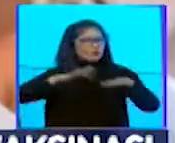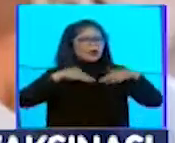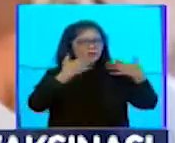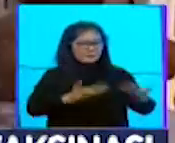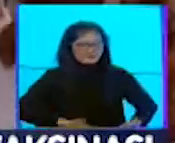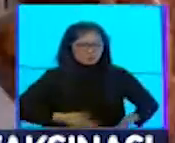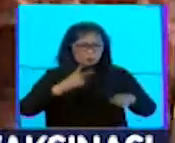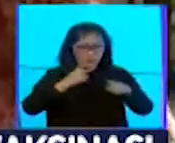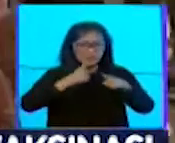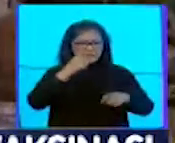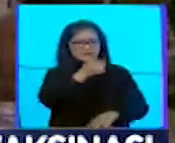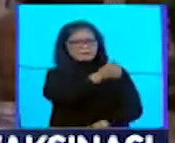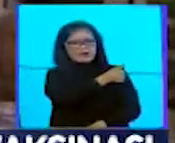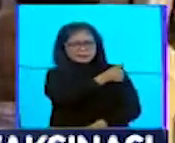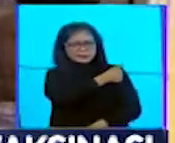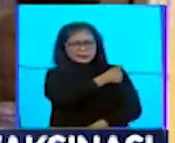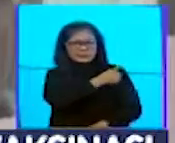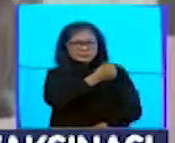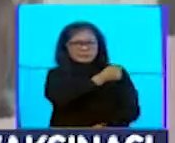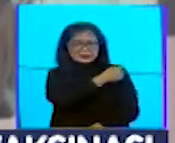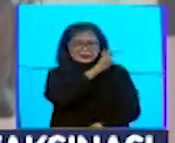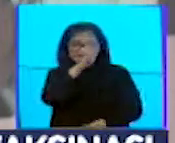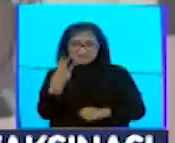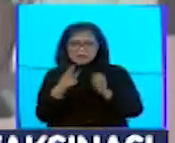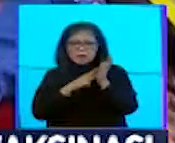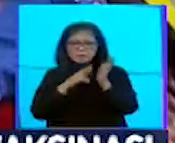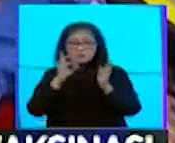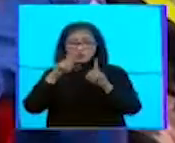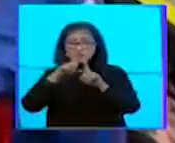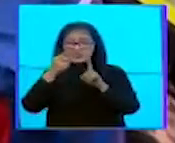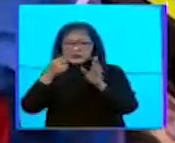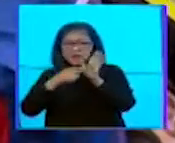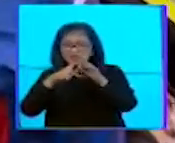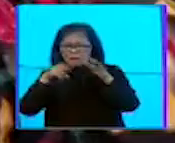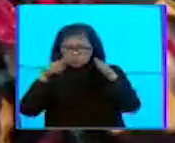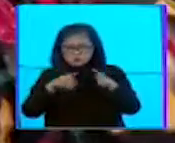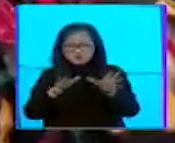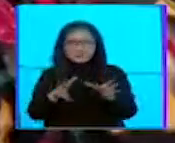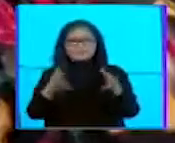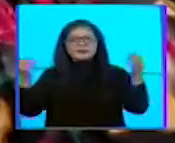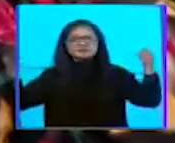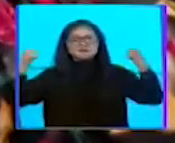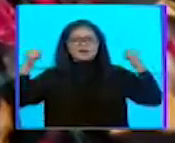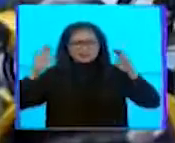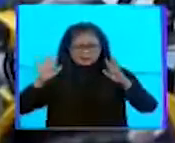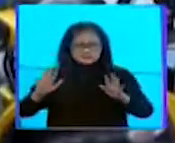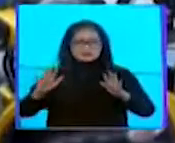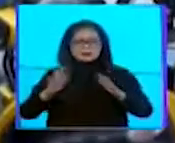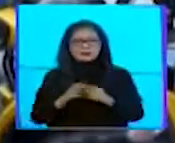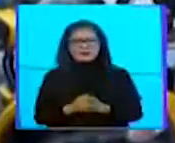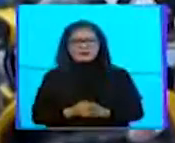sementara Buser ketika vaksinasi modern hanya diperuntukkan bagi tenaga kesehatan dari Makasar Sulawesi Selatan Riau Muhammad Nur Aidil